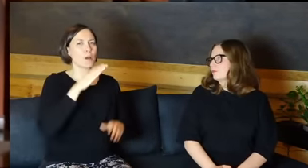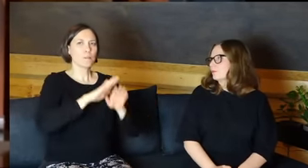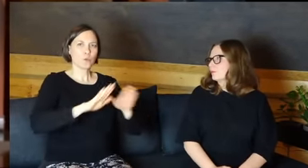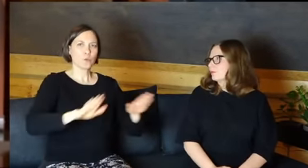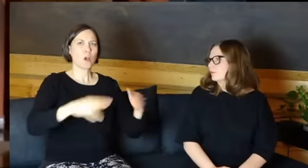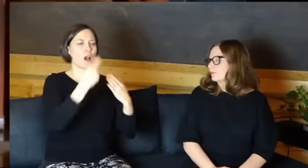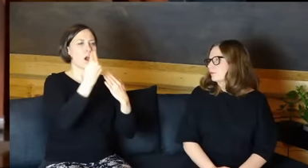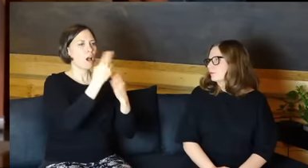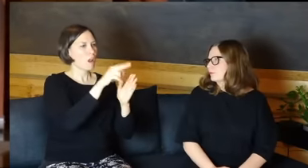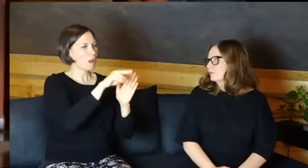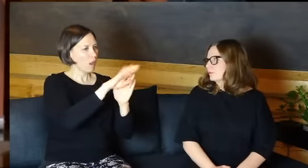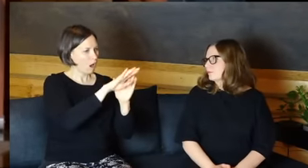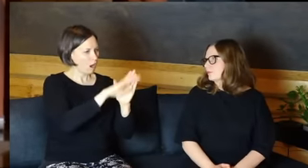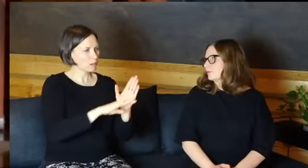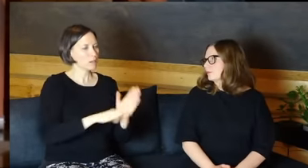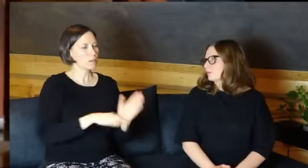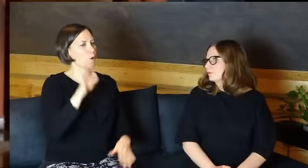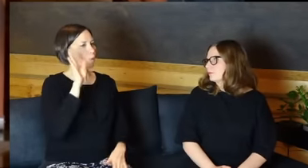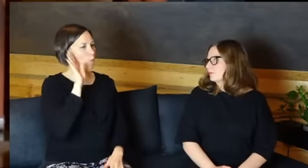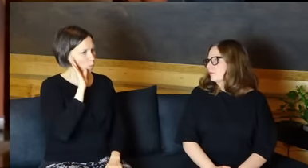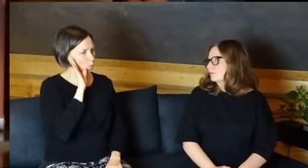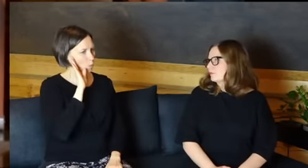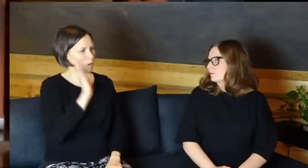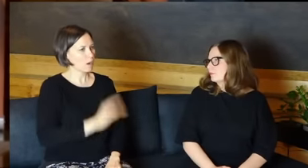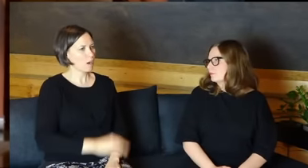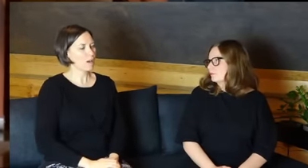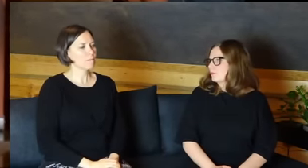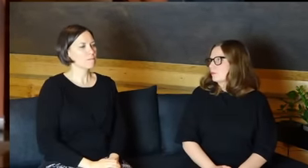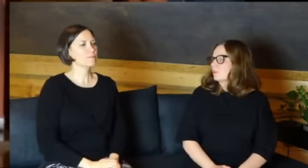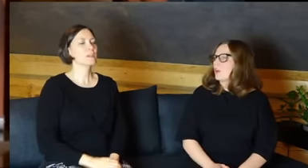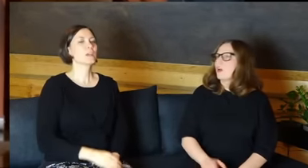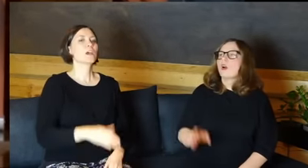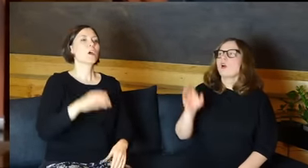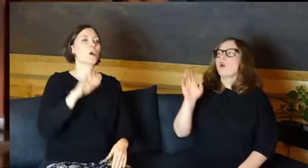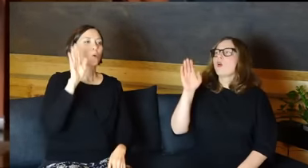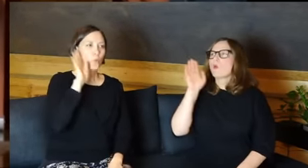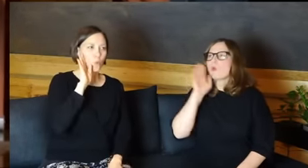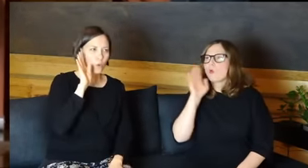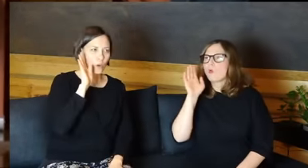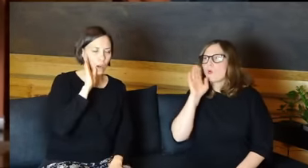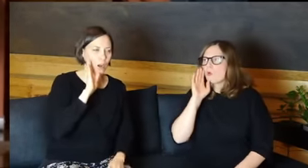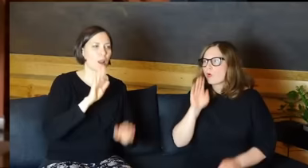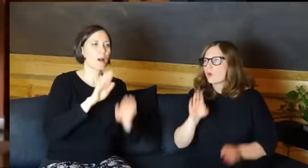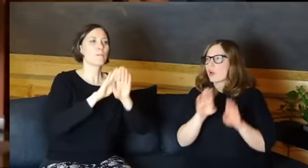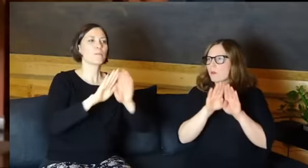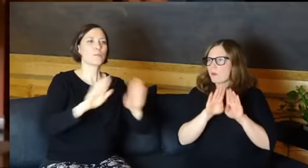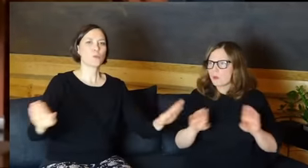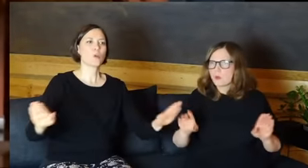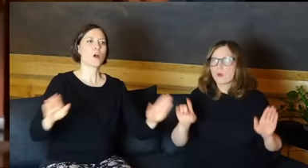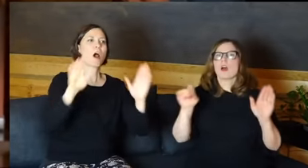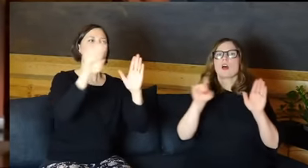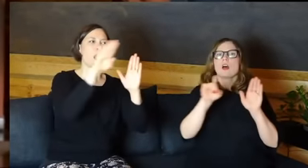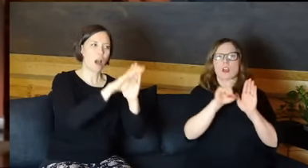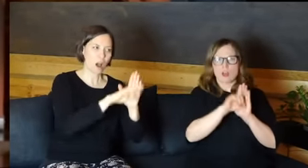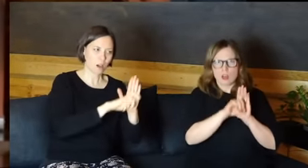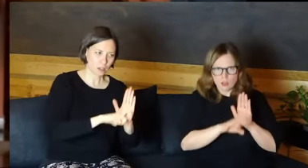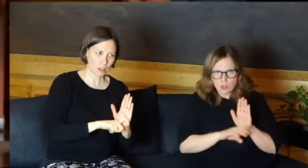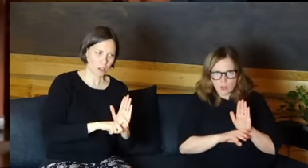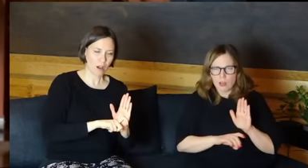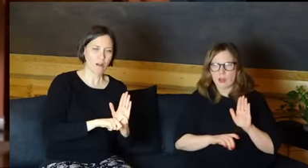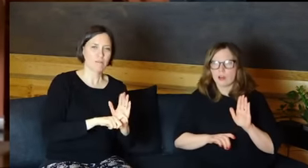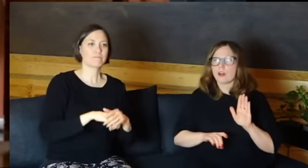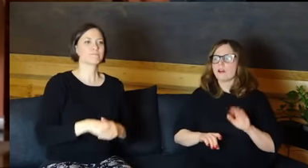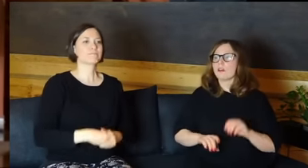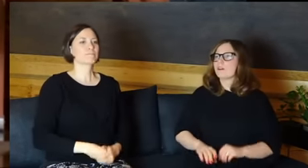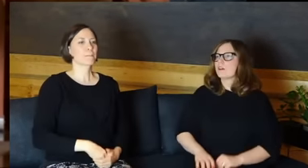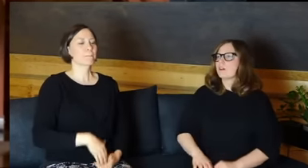pyhää lakia. Ja kuunnella pyhää lakia. Ja